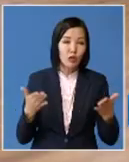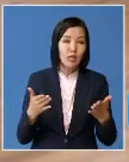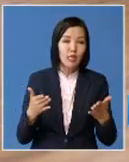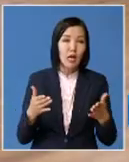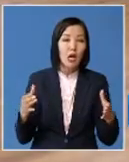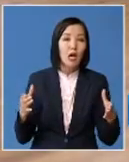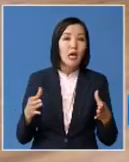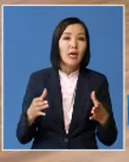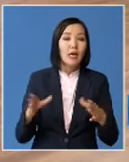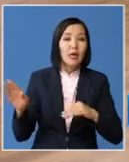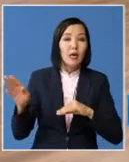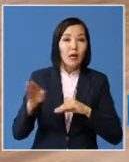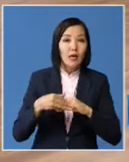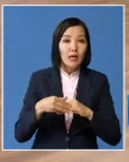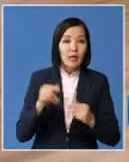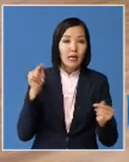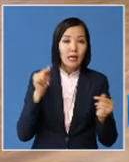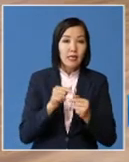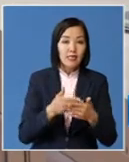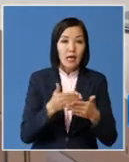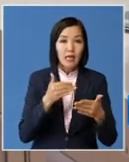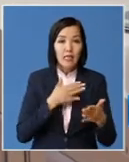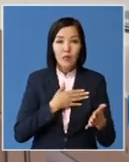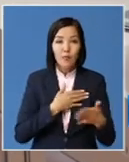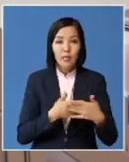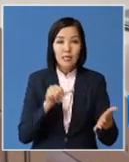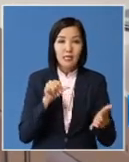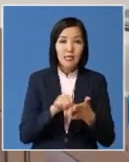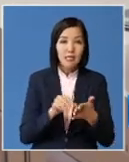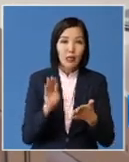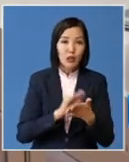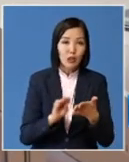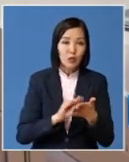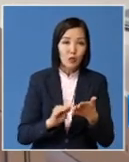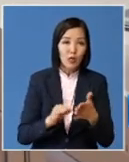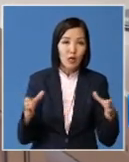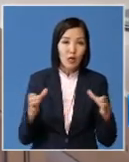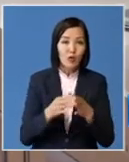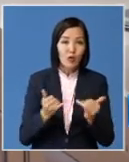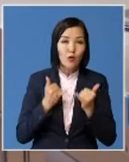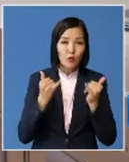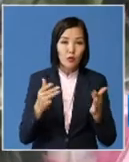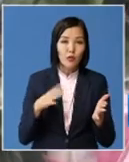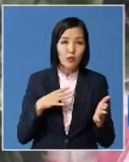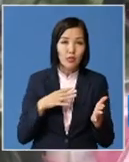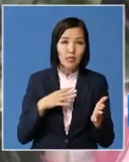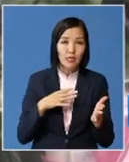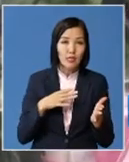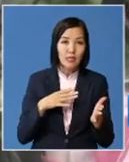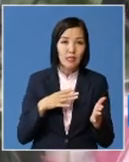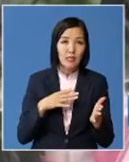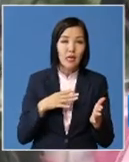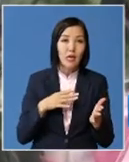Қоғам дертіне айналған бармақ басты көз қысты әрекеттердің алдын алуда белсенділік танытқан жетісулық тілшілер қауымына құрмет көрсетті. Сала